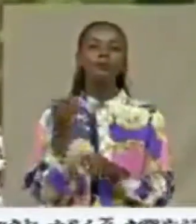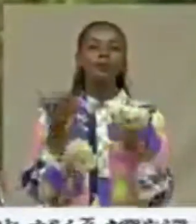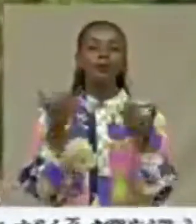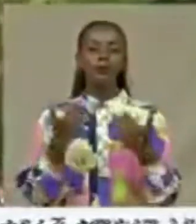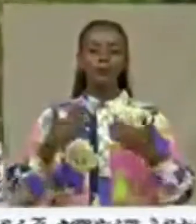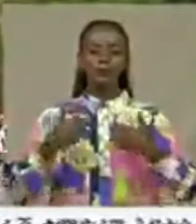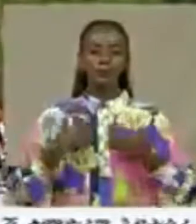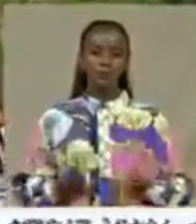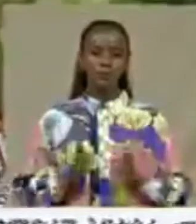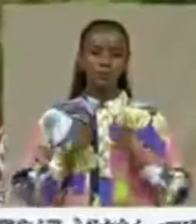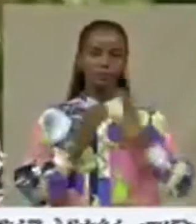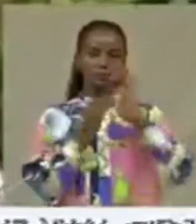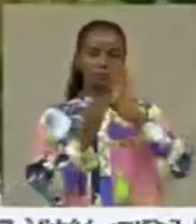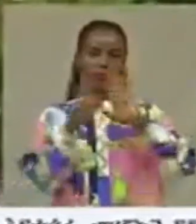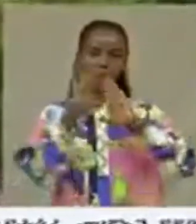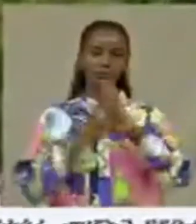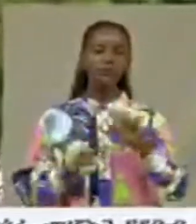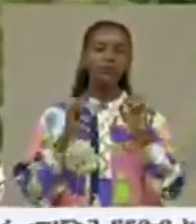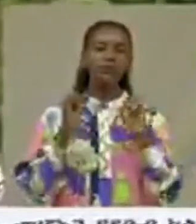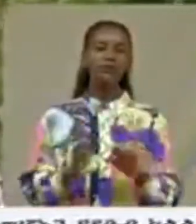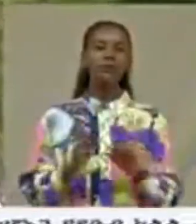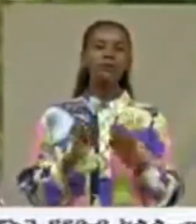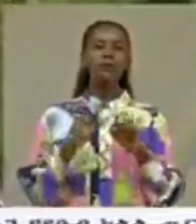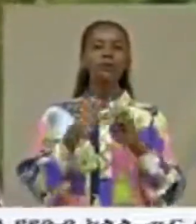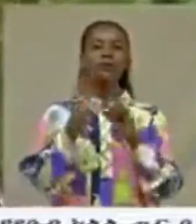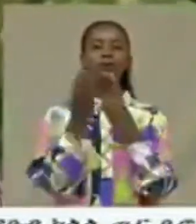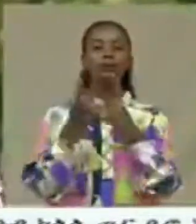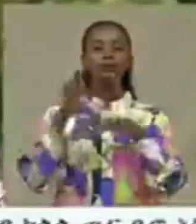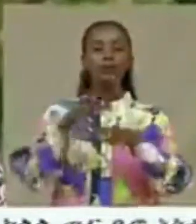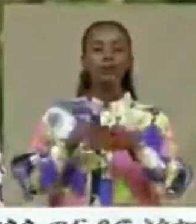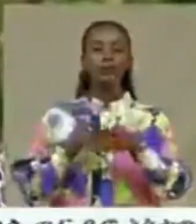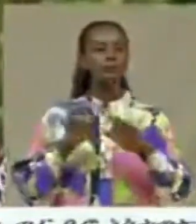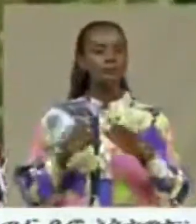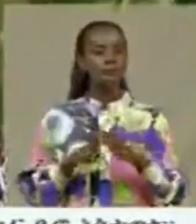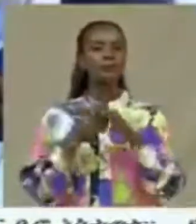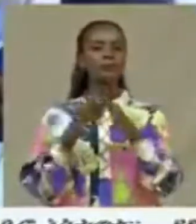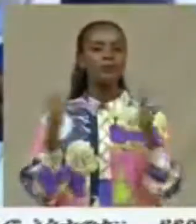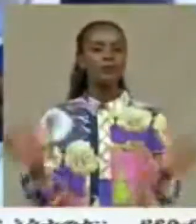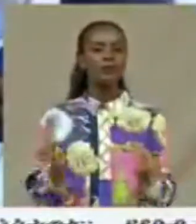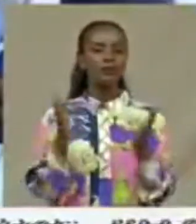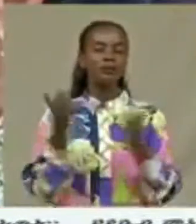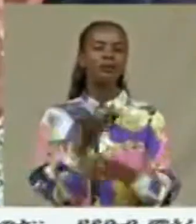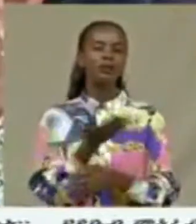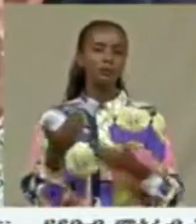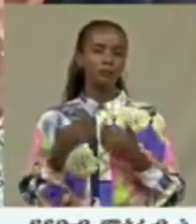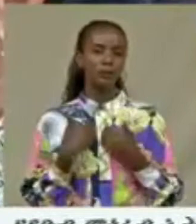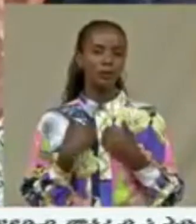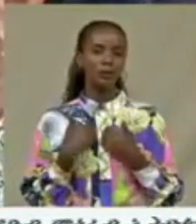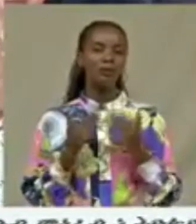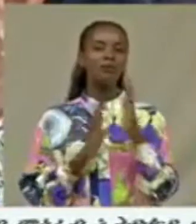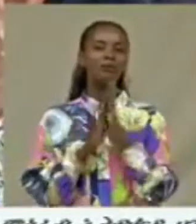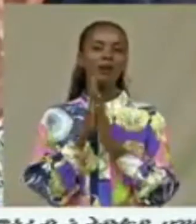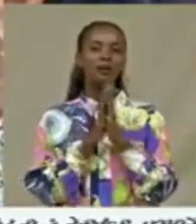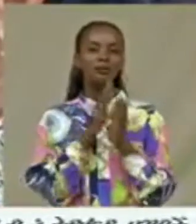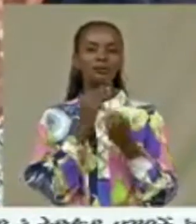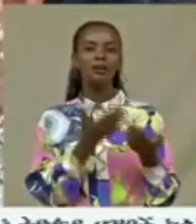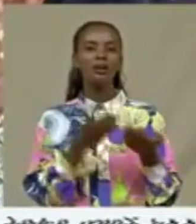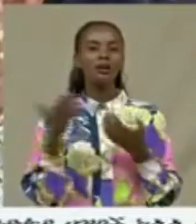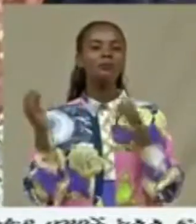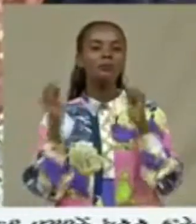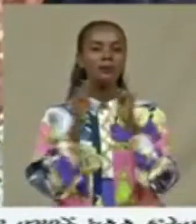ያለውን የኑሮ ጫና መቀነስ በሚቻልባቸው ሁኔታዎች ላይ የተጀመሩ አበረታች ነገሮች አሉ። ከፍላጎትና አቅርቦት